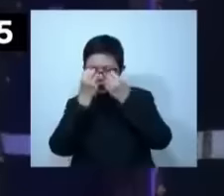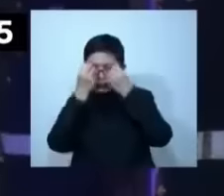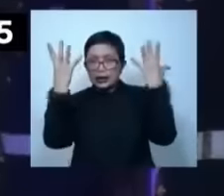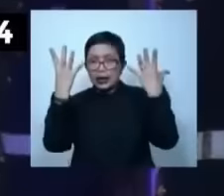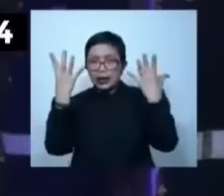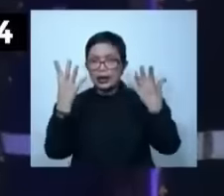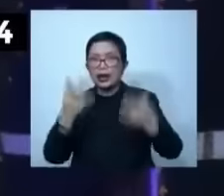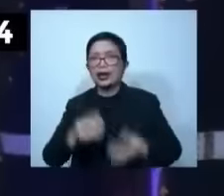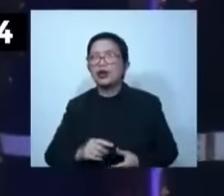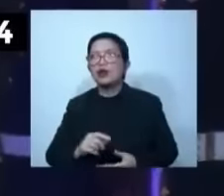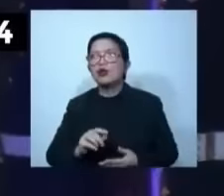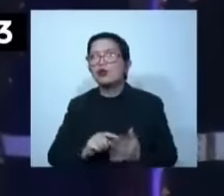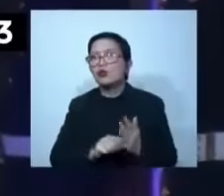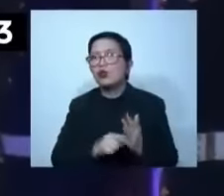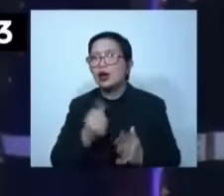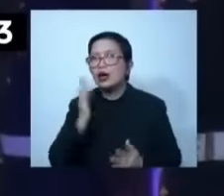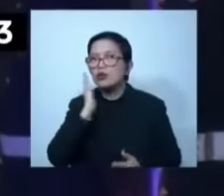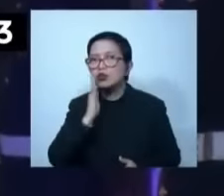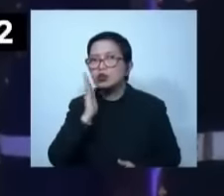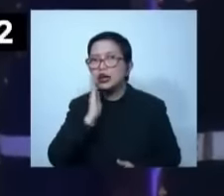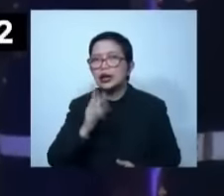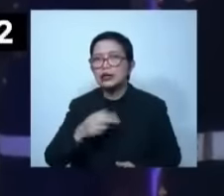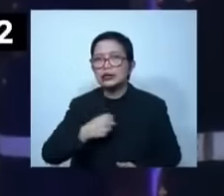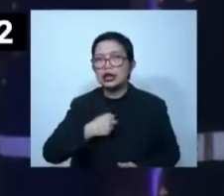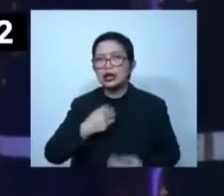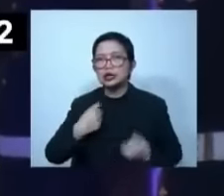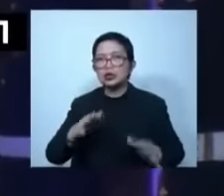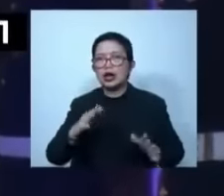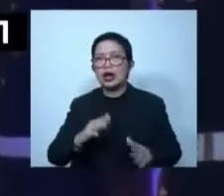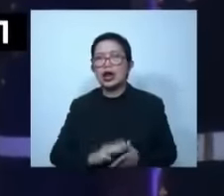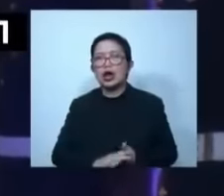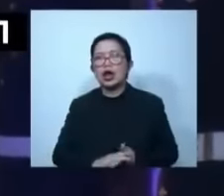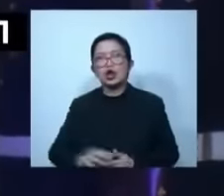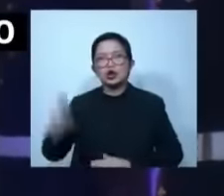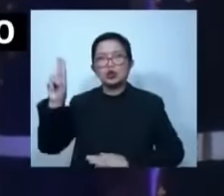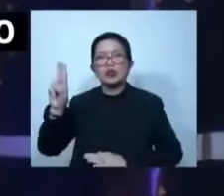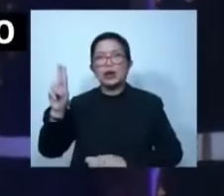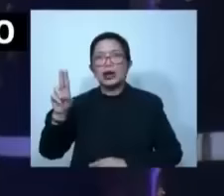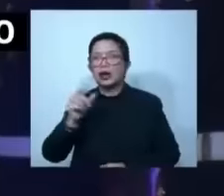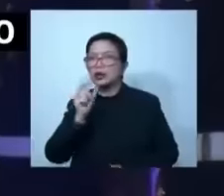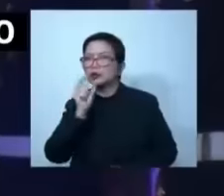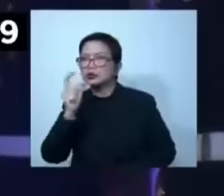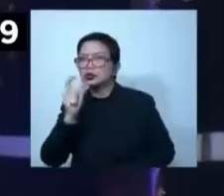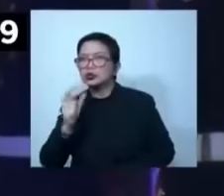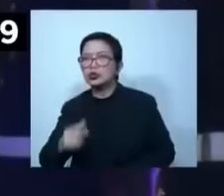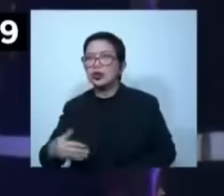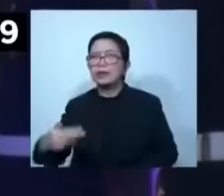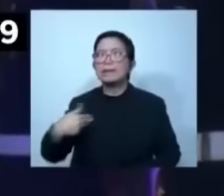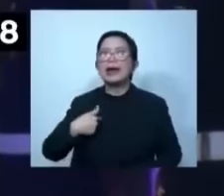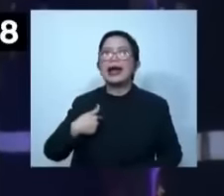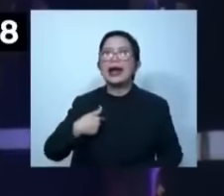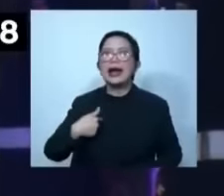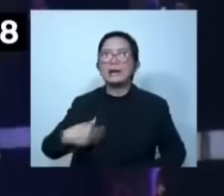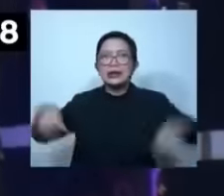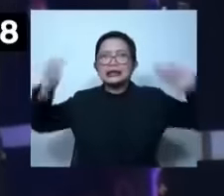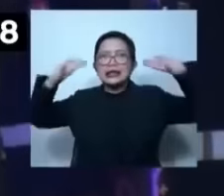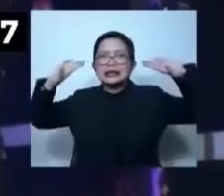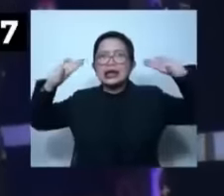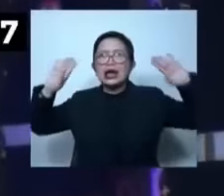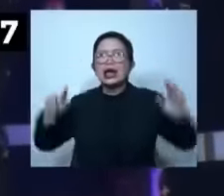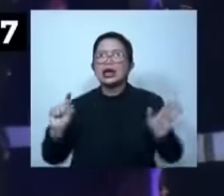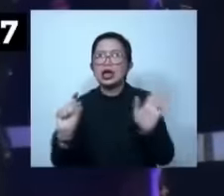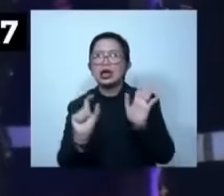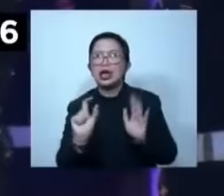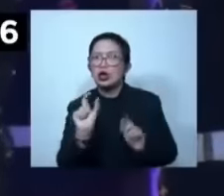muda saya telah mengangkat sumpah untuk membela Pancasila dan Undang-Undang